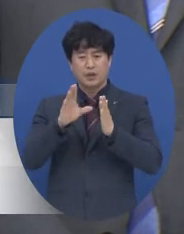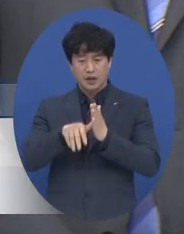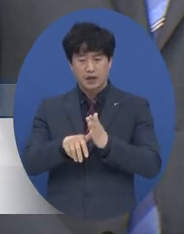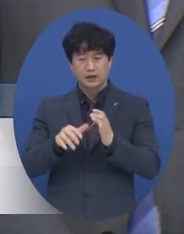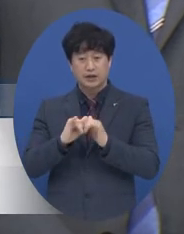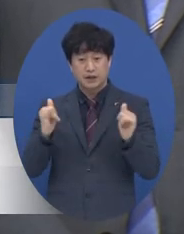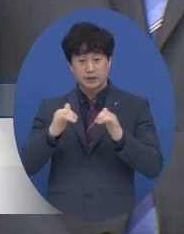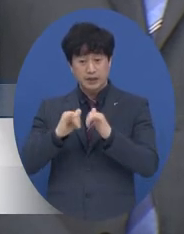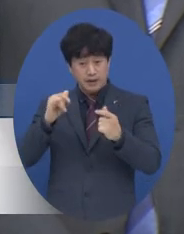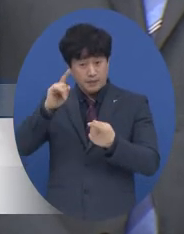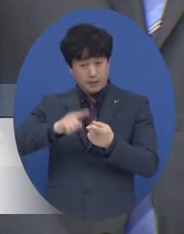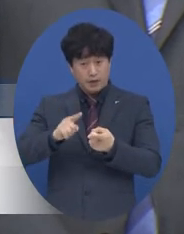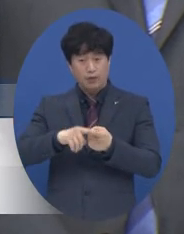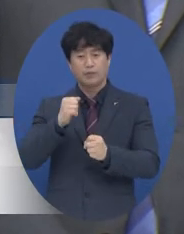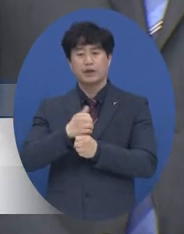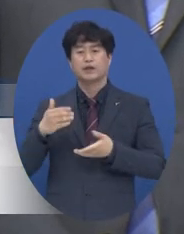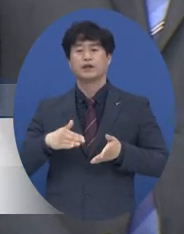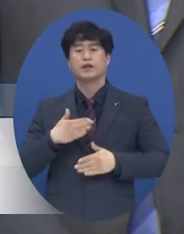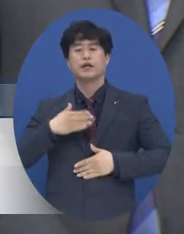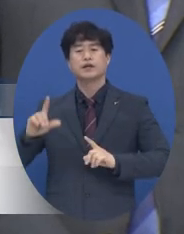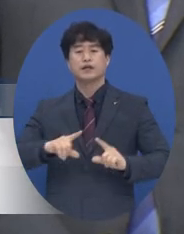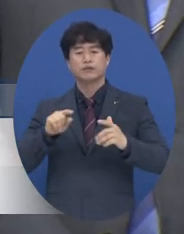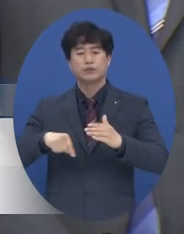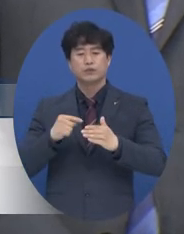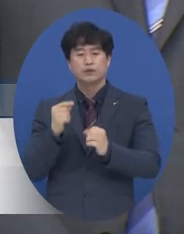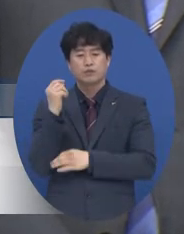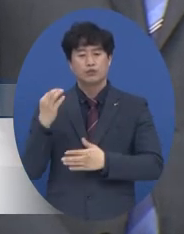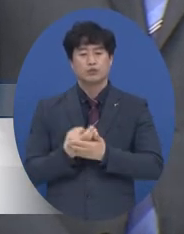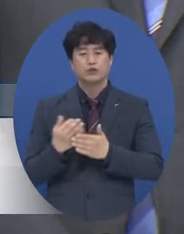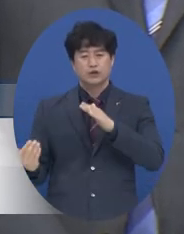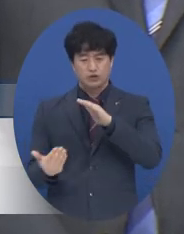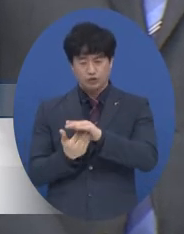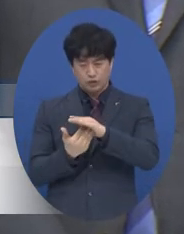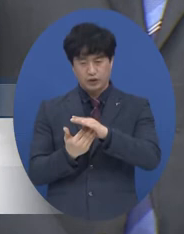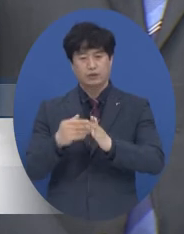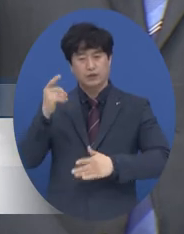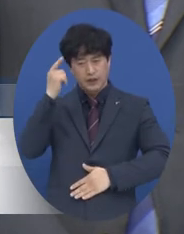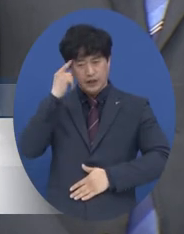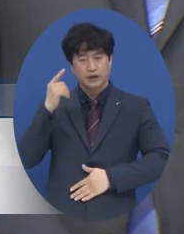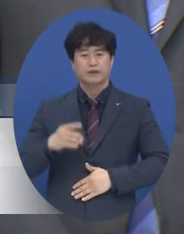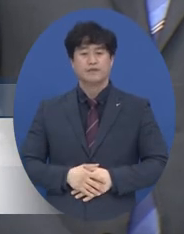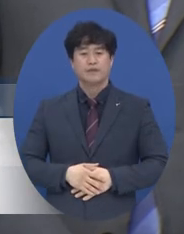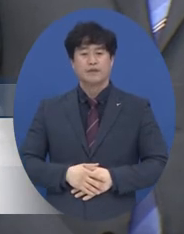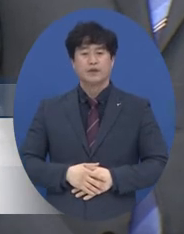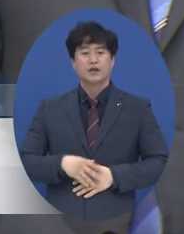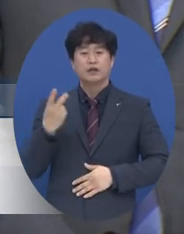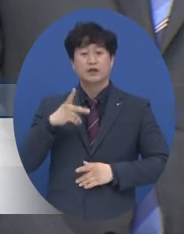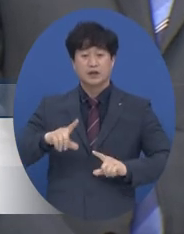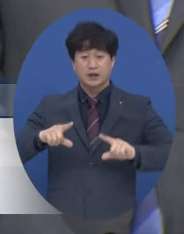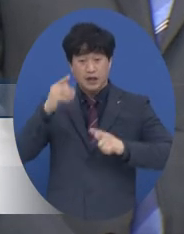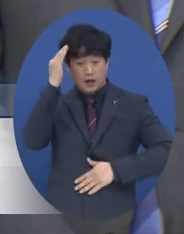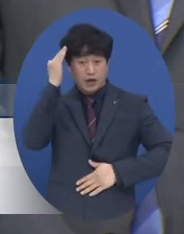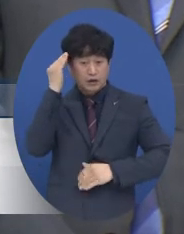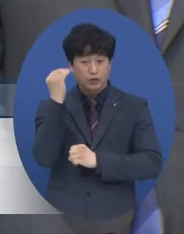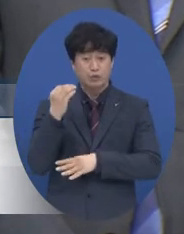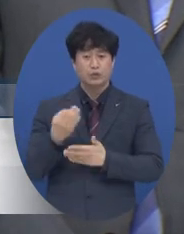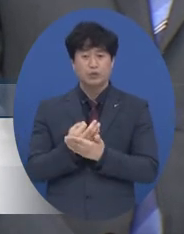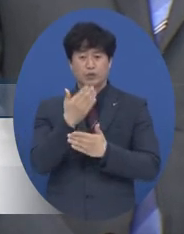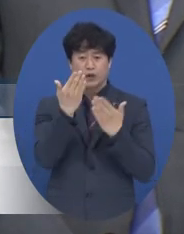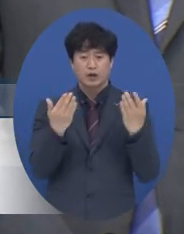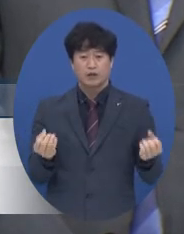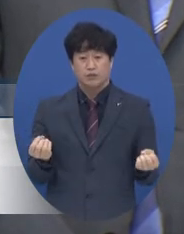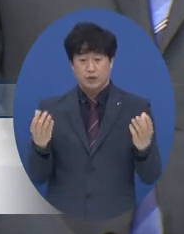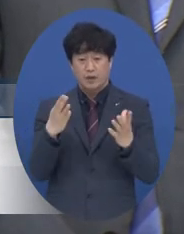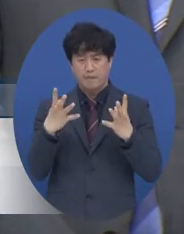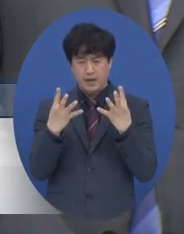사람답게 만드는 길 내 삶속에 기본소득을 실현하는 것이 아닐까 생각해봅니다 201 대한민국 기본소득 박람회에